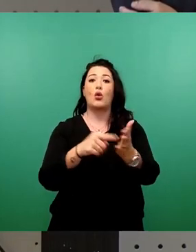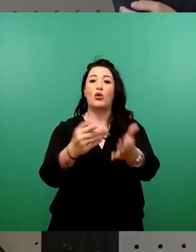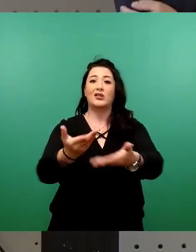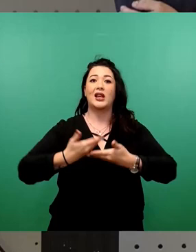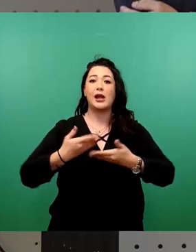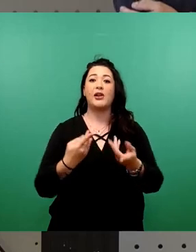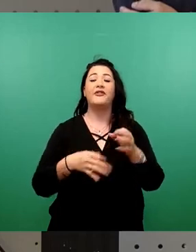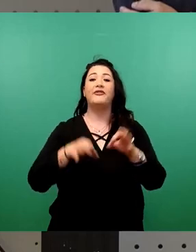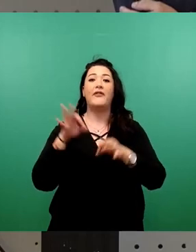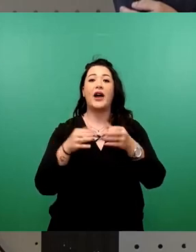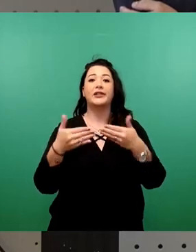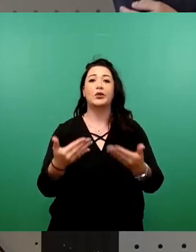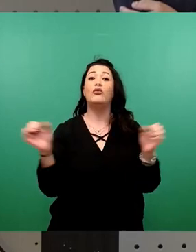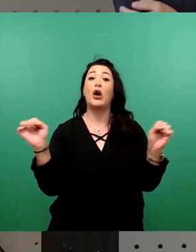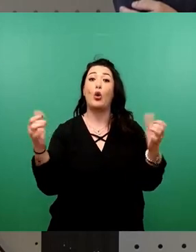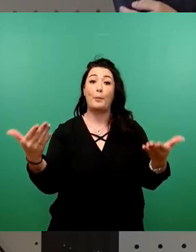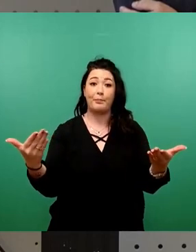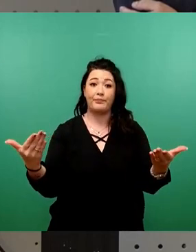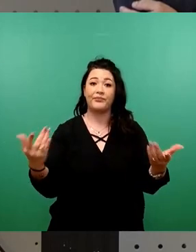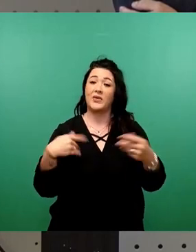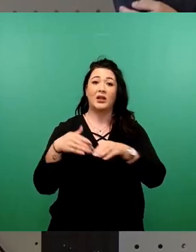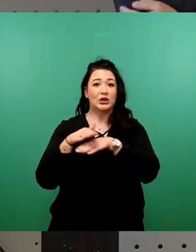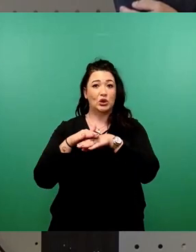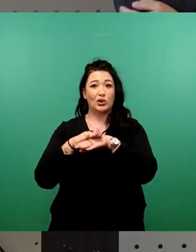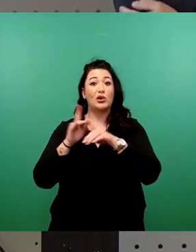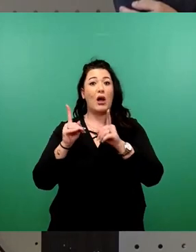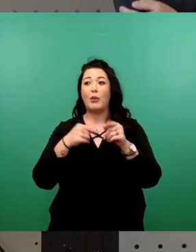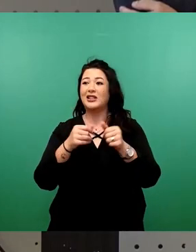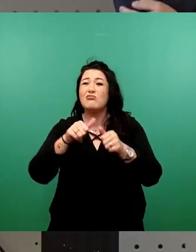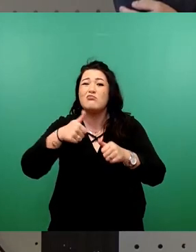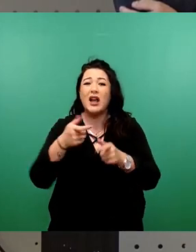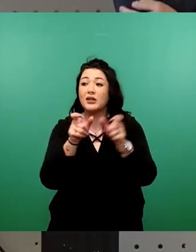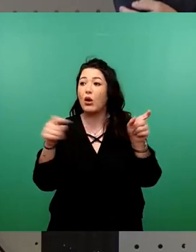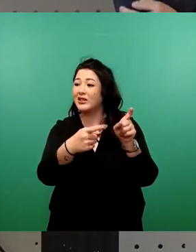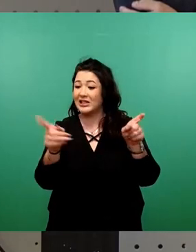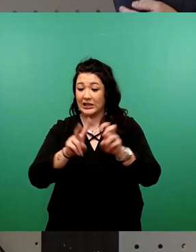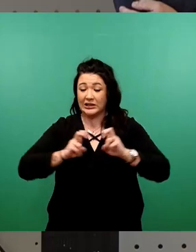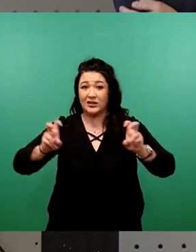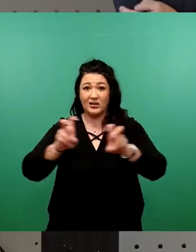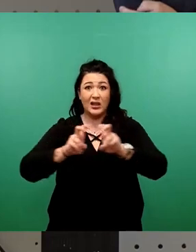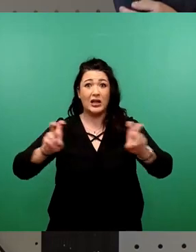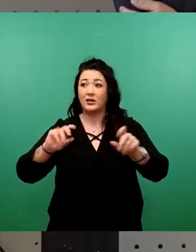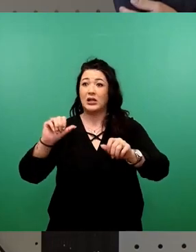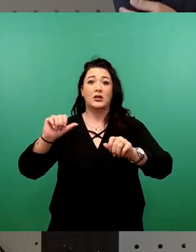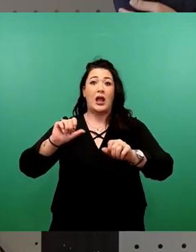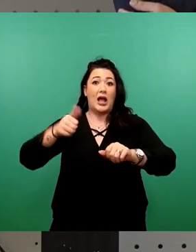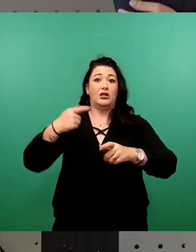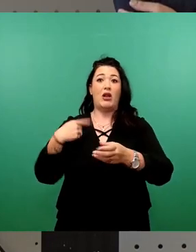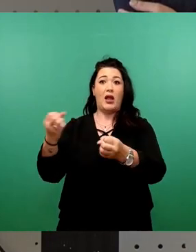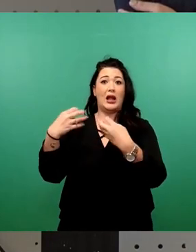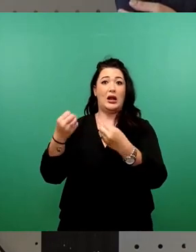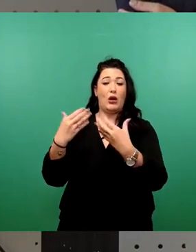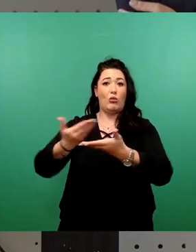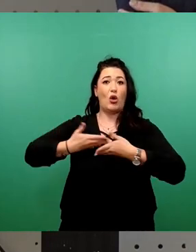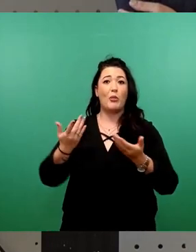haben, wie Sie es gewählt haben. Entschuldigen Sie bitte, aber den allermeisten hier im Saal haben Sie das heute zum ersten Mal begründet, weil die Vorlage ist in keinem Ausschuss oder sonst was